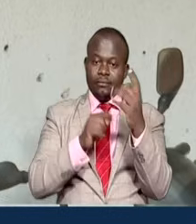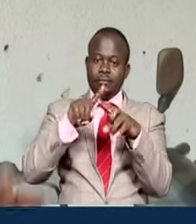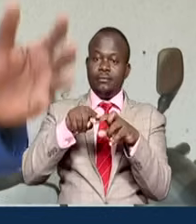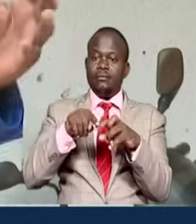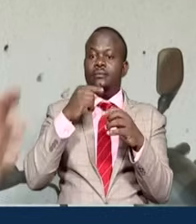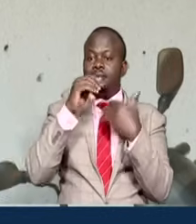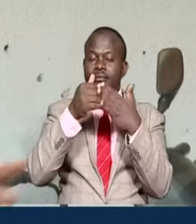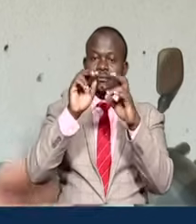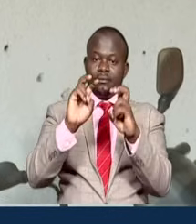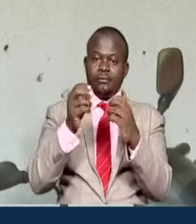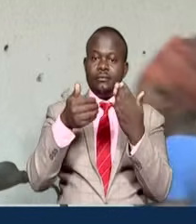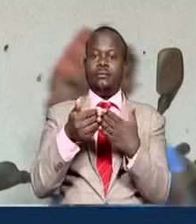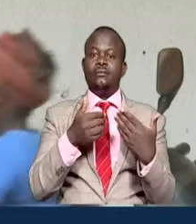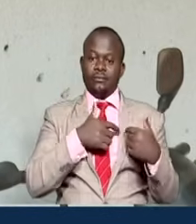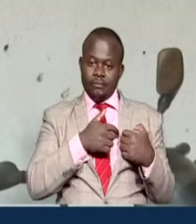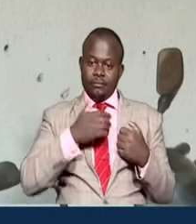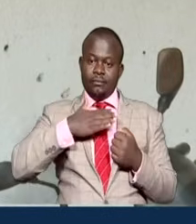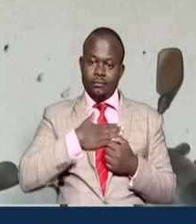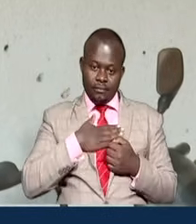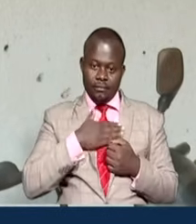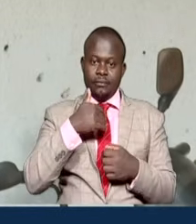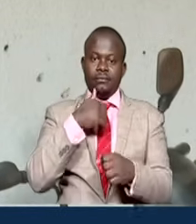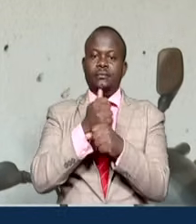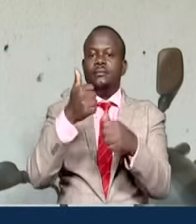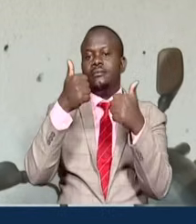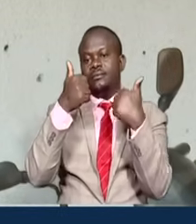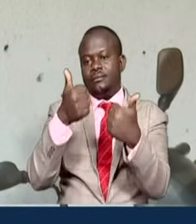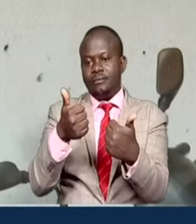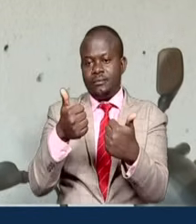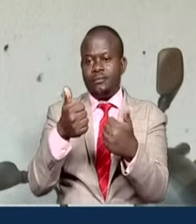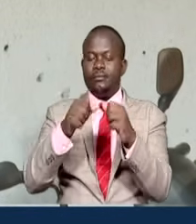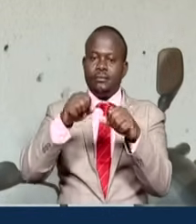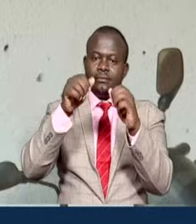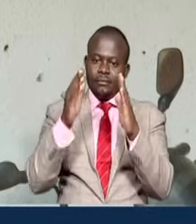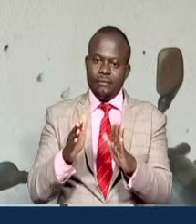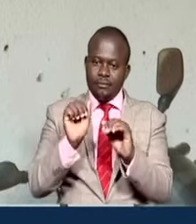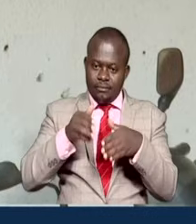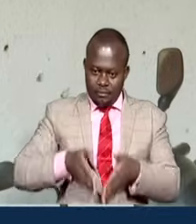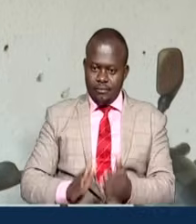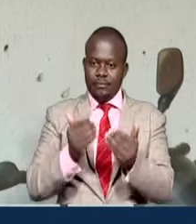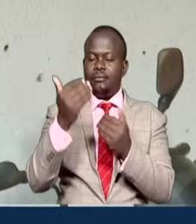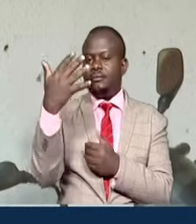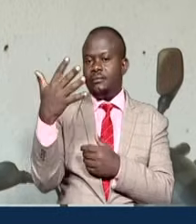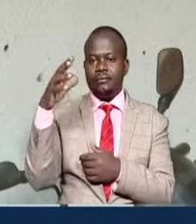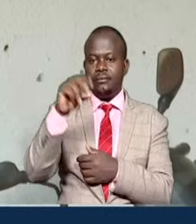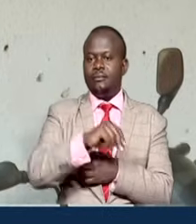ngo uyu musheri wanjye afite akazi keza ni umumotari dushobora kubyara abana batanu.